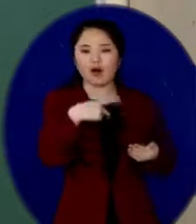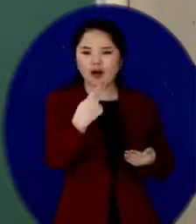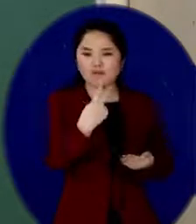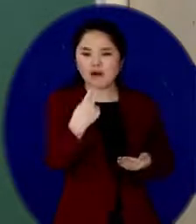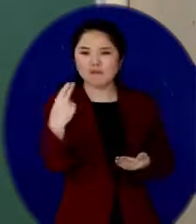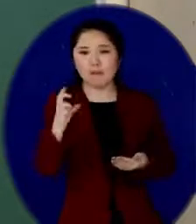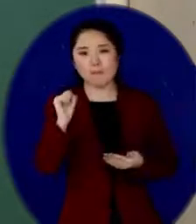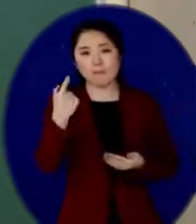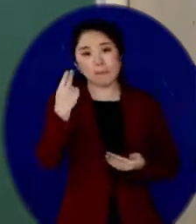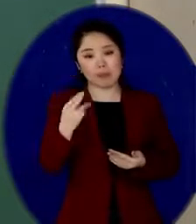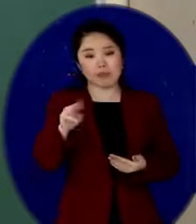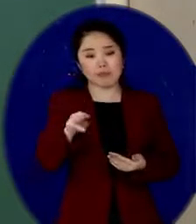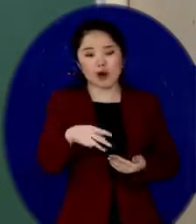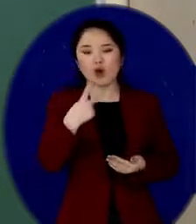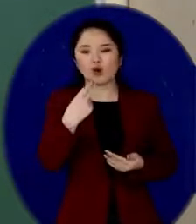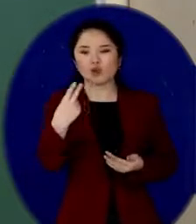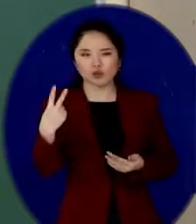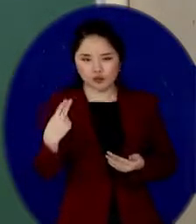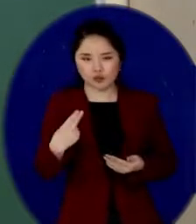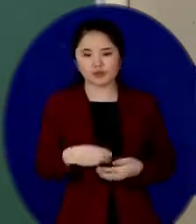2-2-оор нь багцлсан.